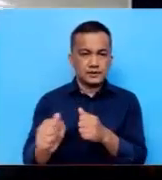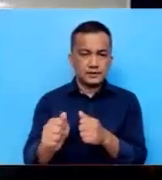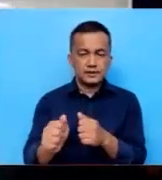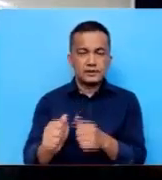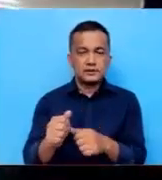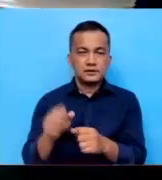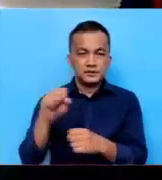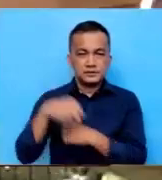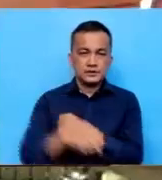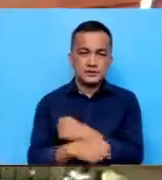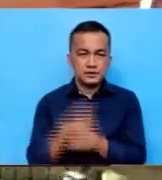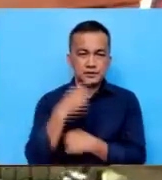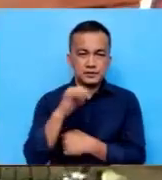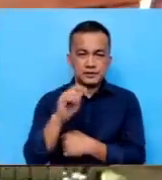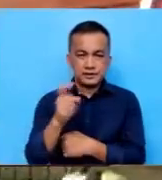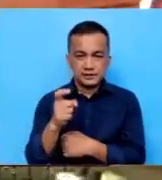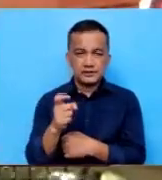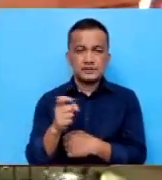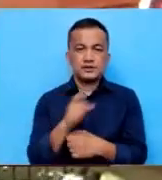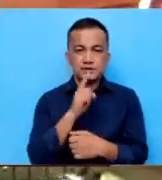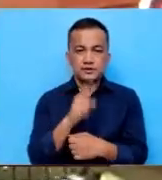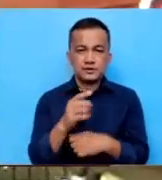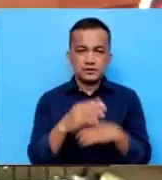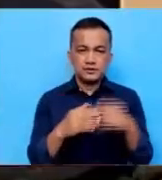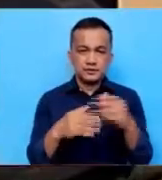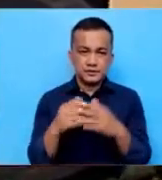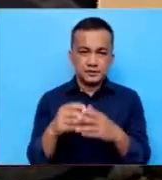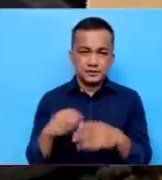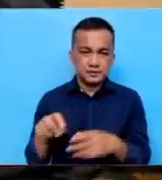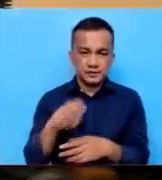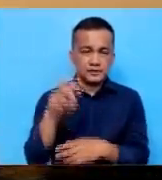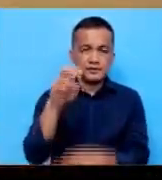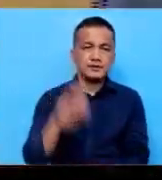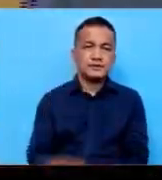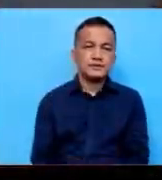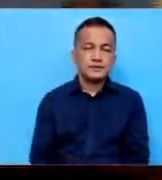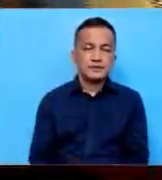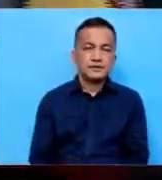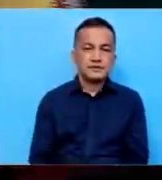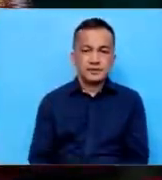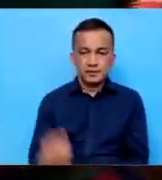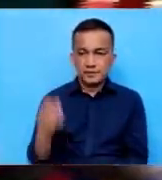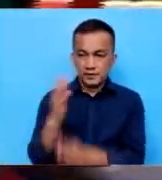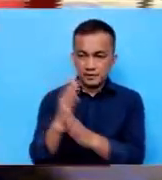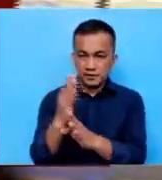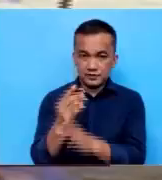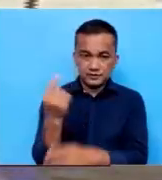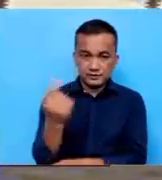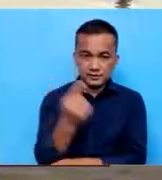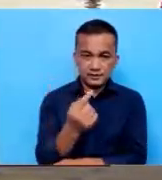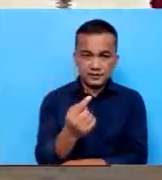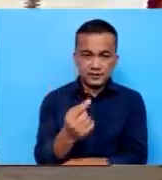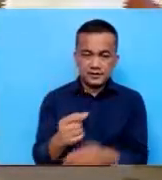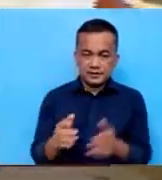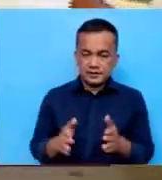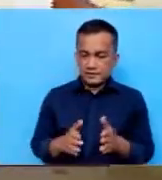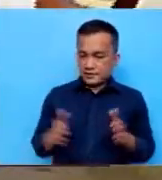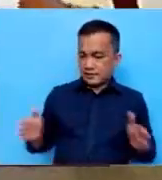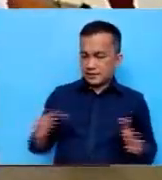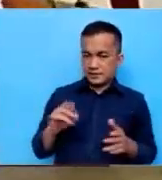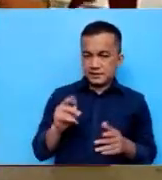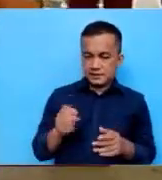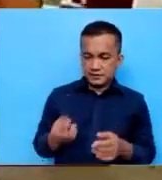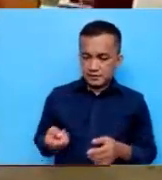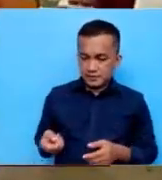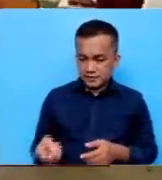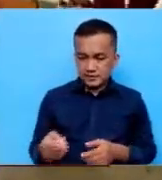PITEX, siguradong komportable ang biyahe ng mga pasahero. Bawat bus kasi may malawak na leather seats na may charging stations at malinis